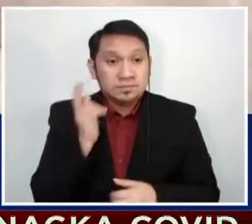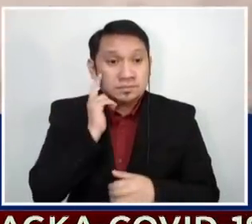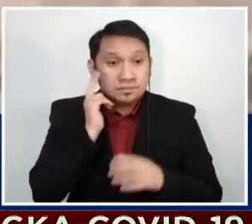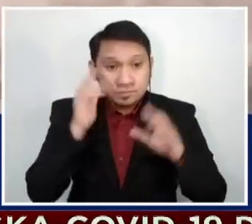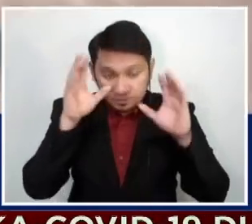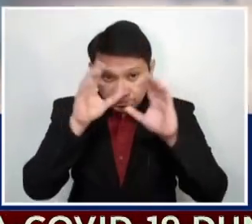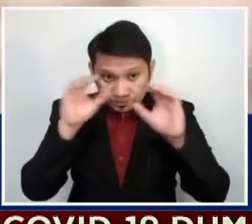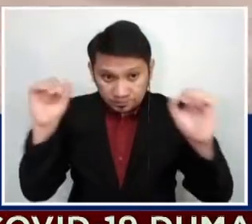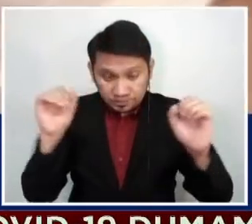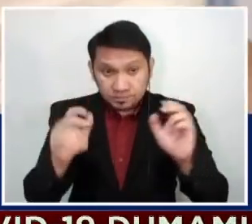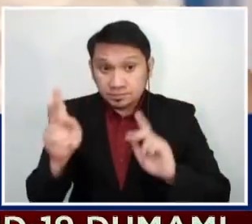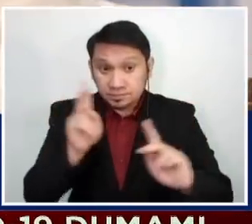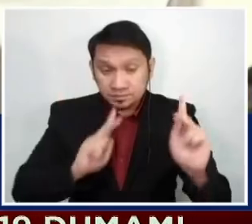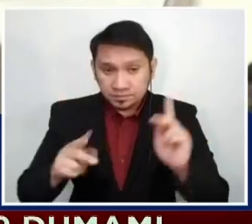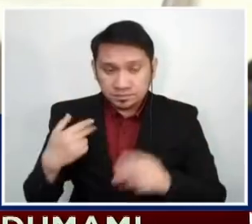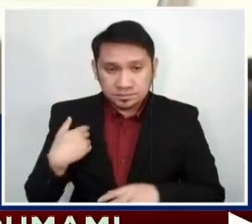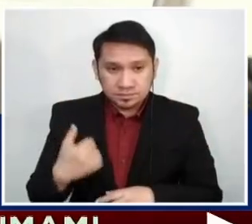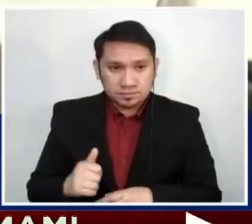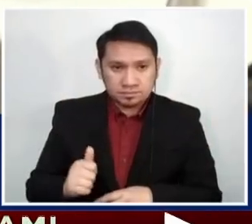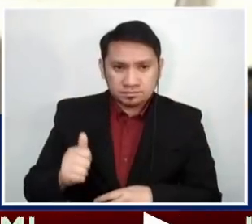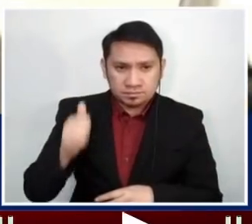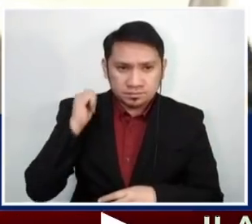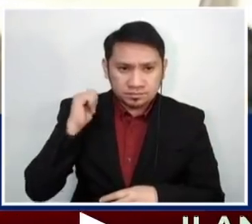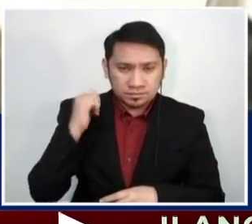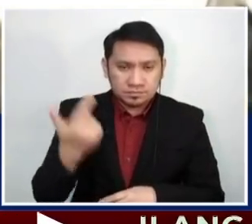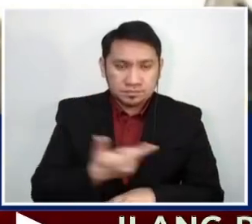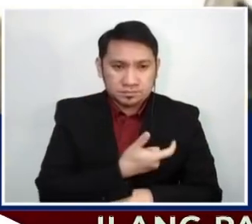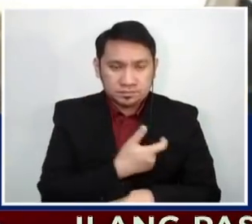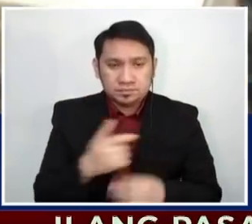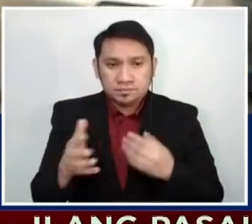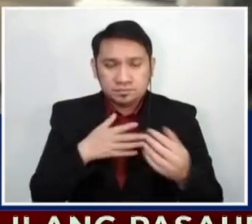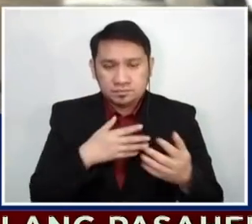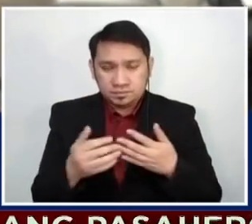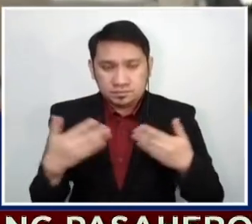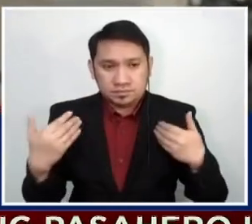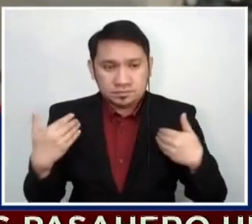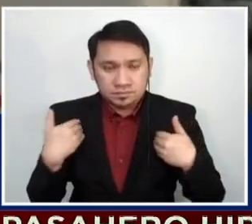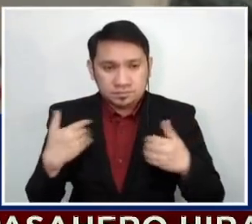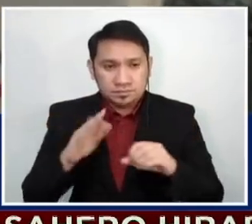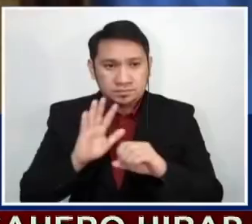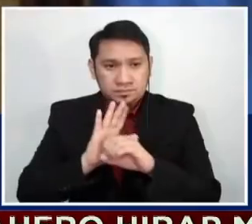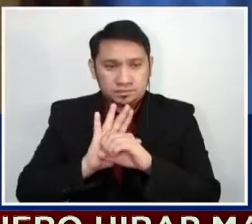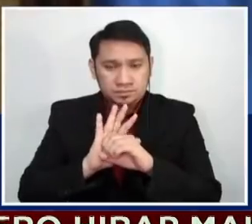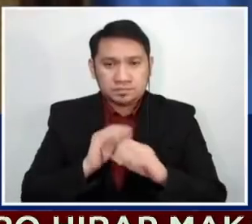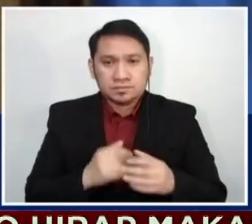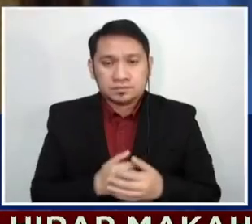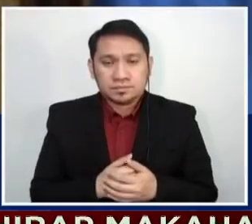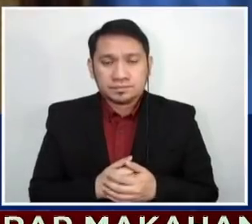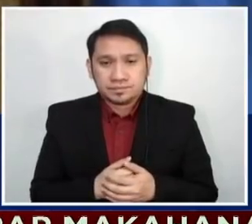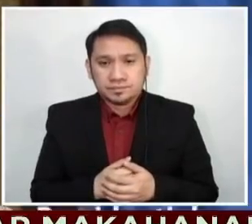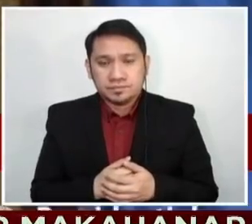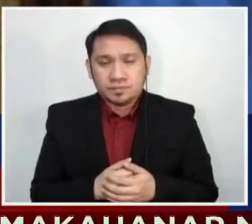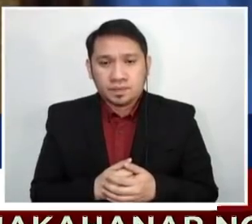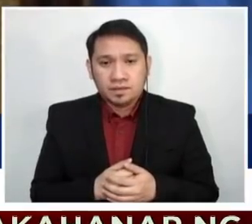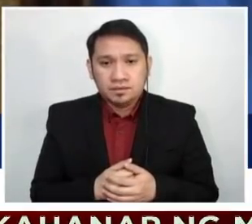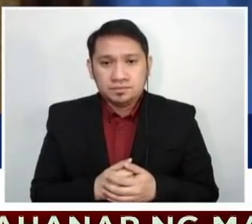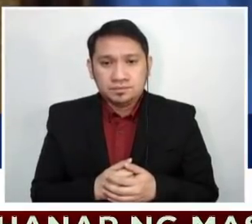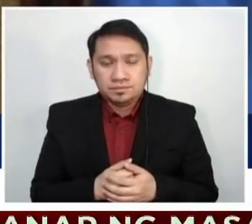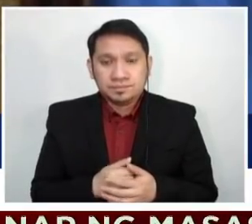mga tumatanggi pa ring magpabakuna sa kabila ng banta ng lubhang nakahahawang Omicron variant. Pag hindi